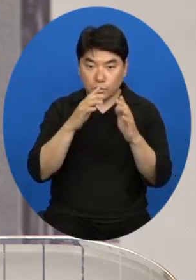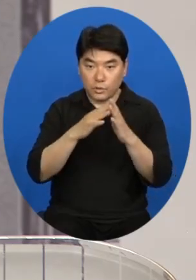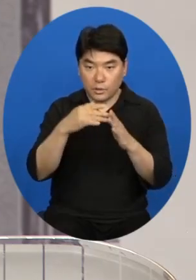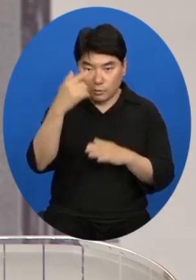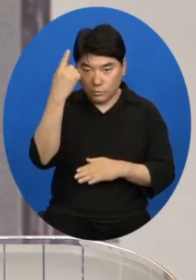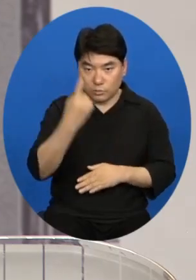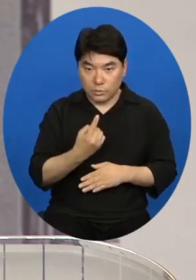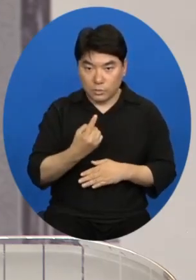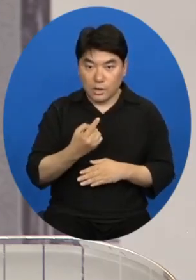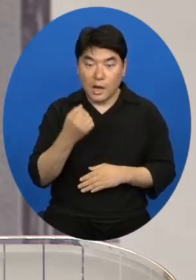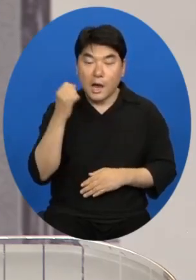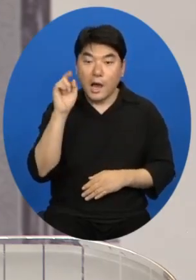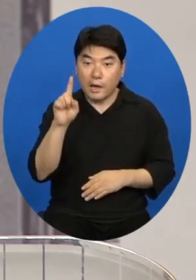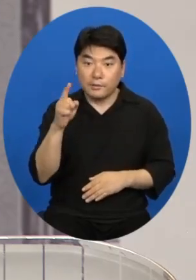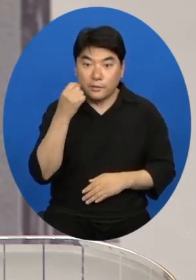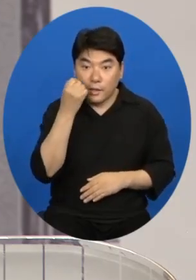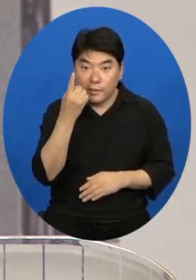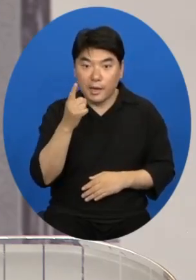그러다가 한 달에 두 번,